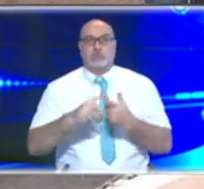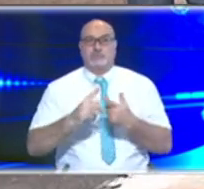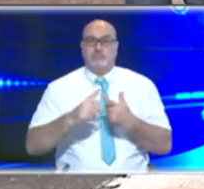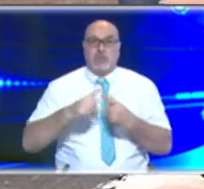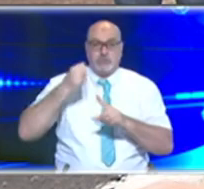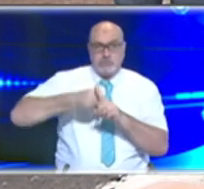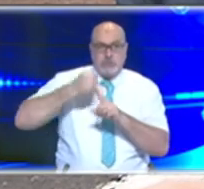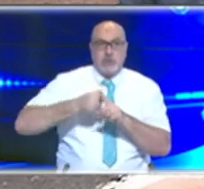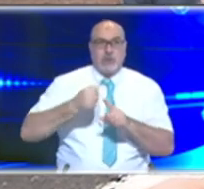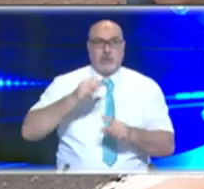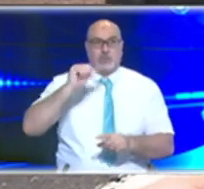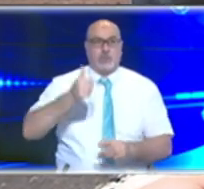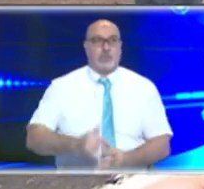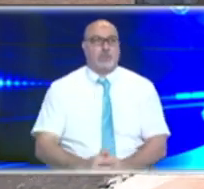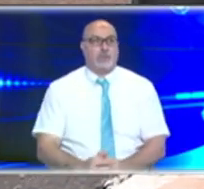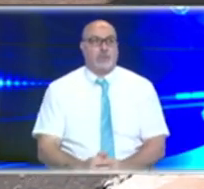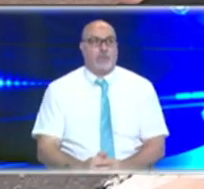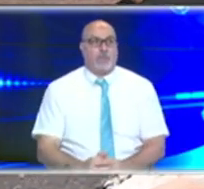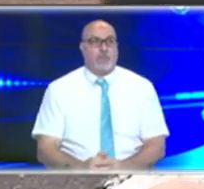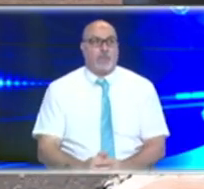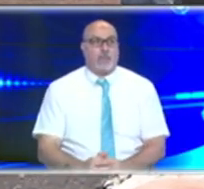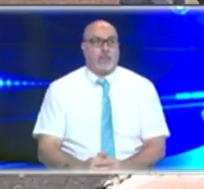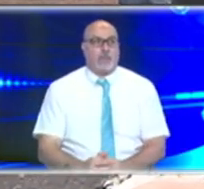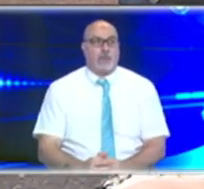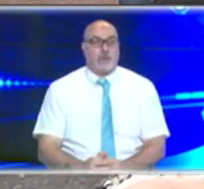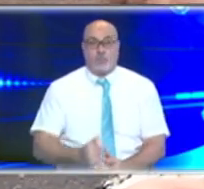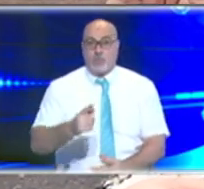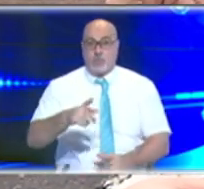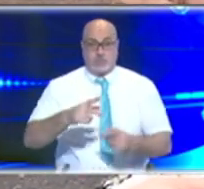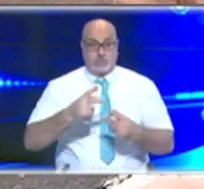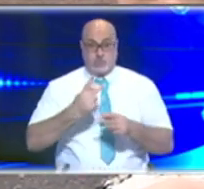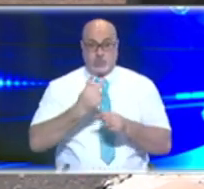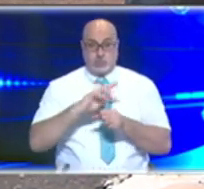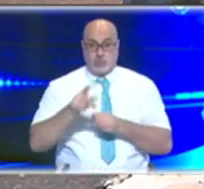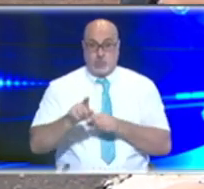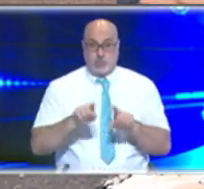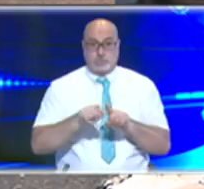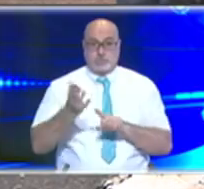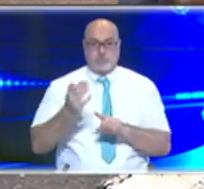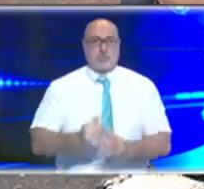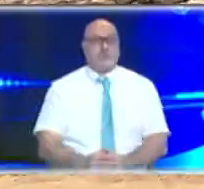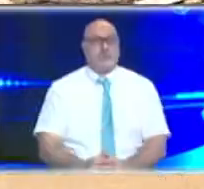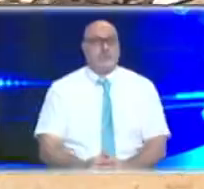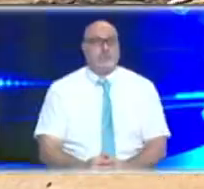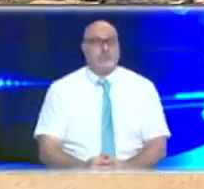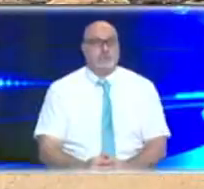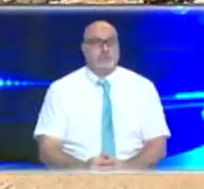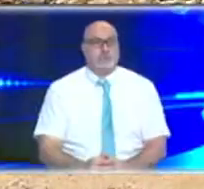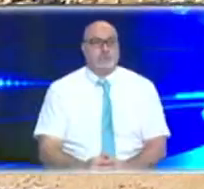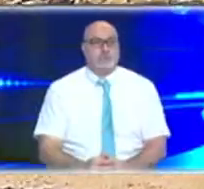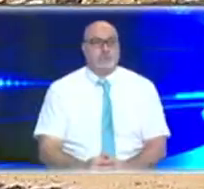المجهود تاع الدوله اولا، وما مش حاسين بالخطوره تاع الحياه المواطنين، وما مش حاسين كذلك